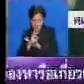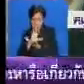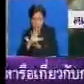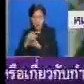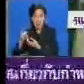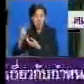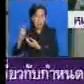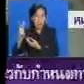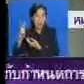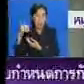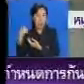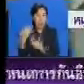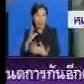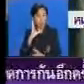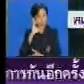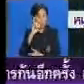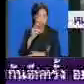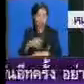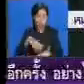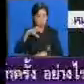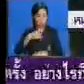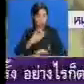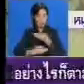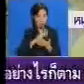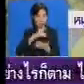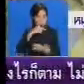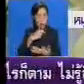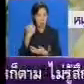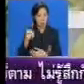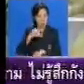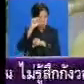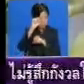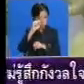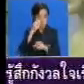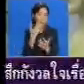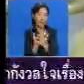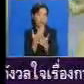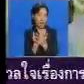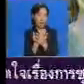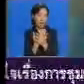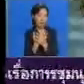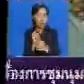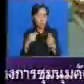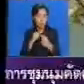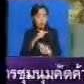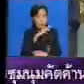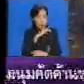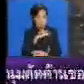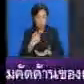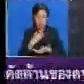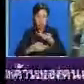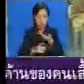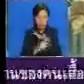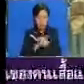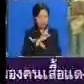ถึง66บาทซึ่งวันพรุ่งนี้ครับกรมการค้าภายในจะมีการประกาศราคาแนะนำเป็นครั้งแรกโดยราคาขายปลีกเนื้อหมูจะอยู่ที่ประมาณกิโลกรัม